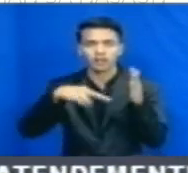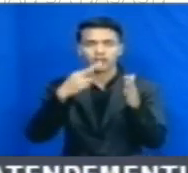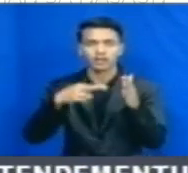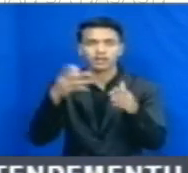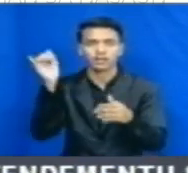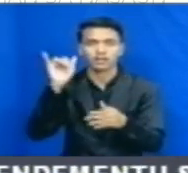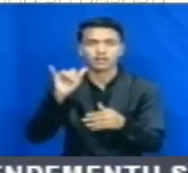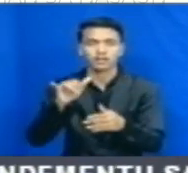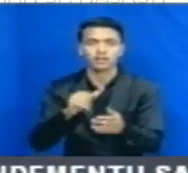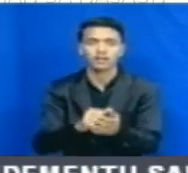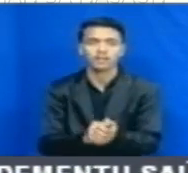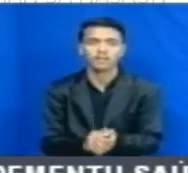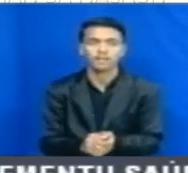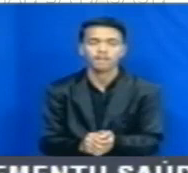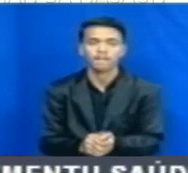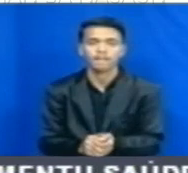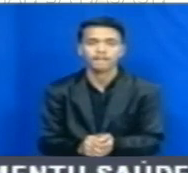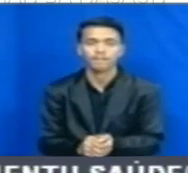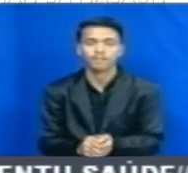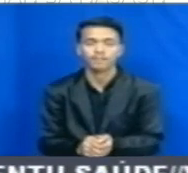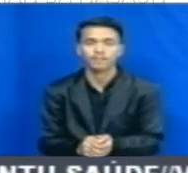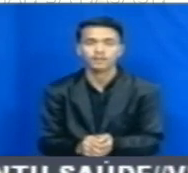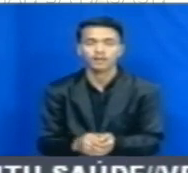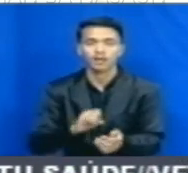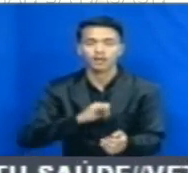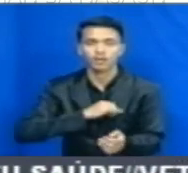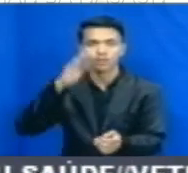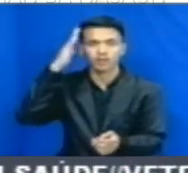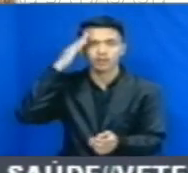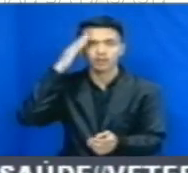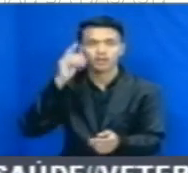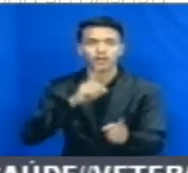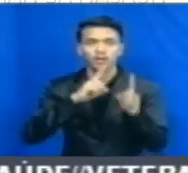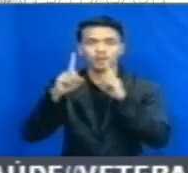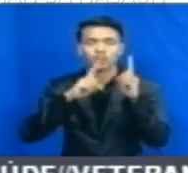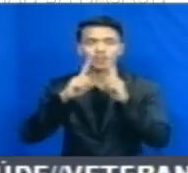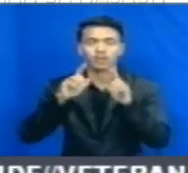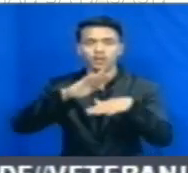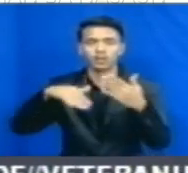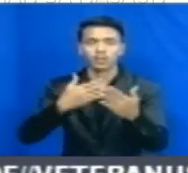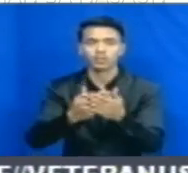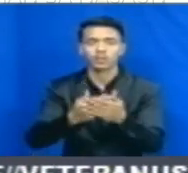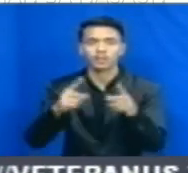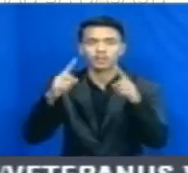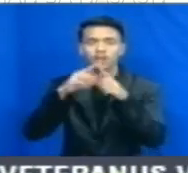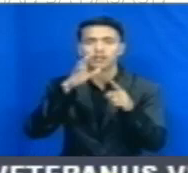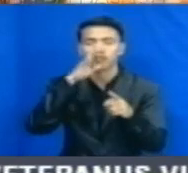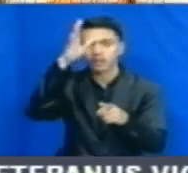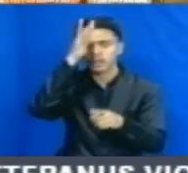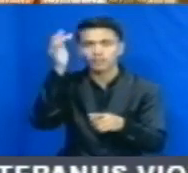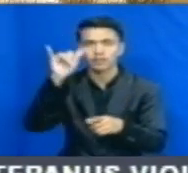iniha. Naili rai sira mosa uha hawatene kata isplika onaba hauneinan haunaman sira parbele